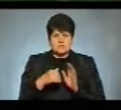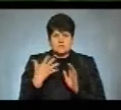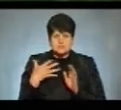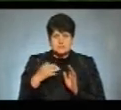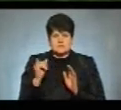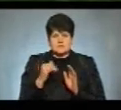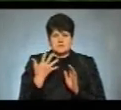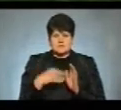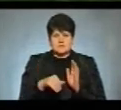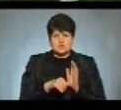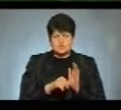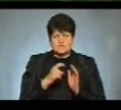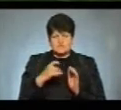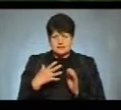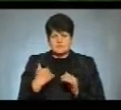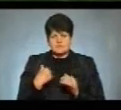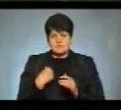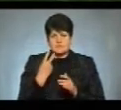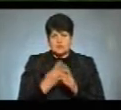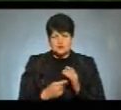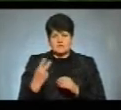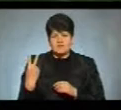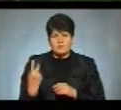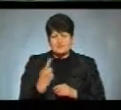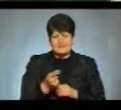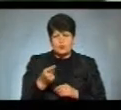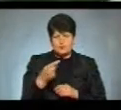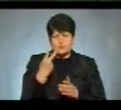вийшли вперед. Зараз рахунок 2-1,